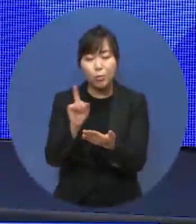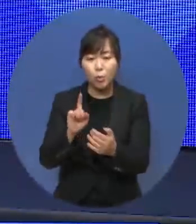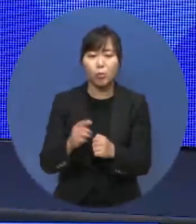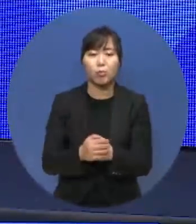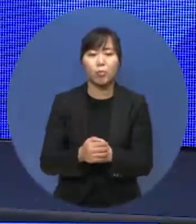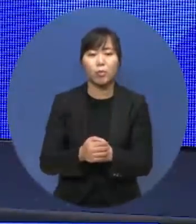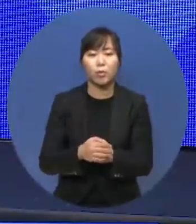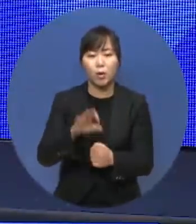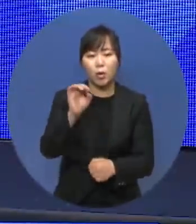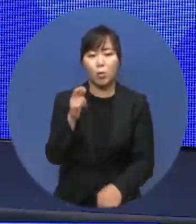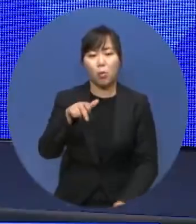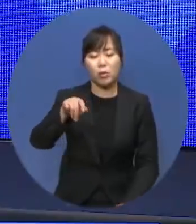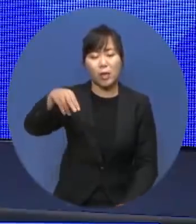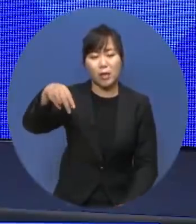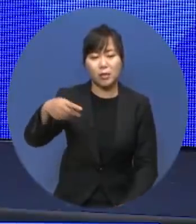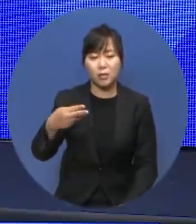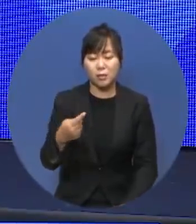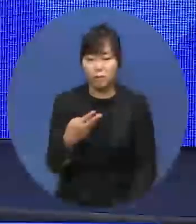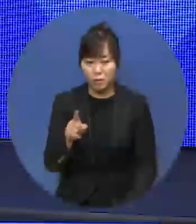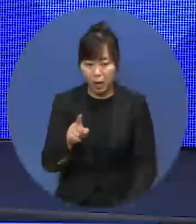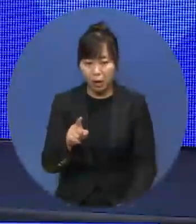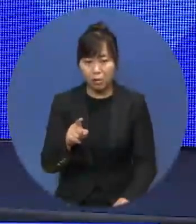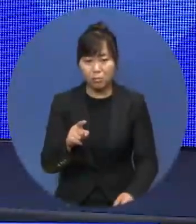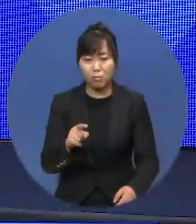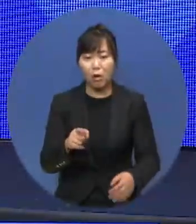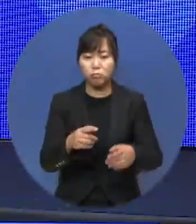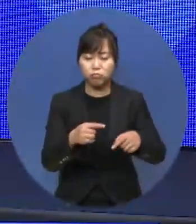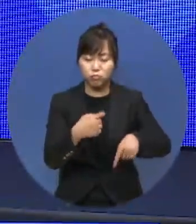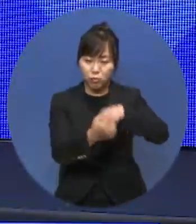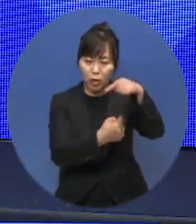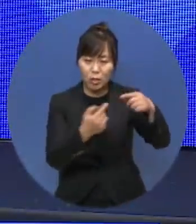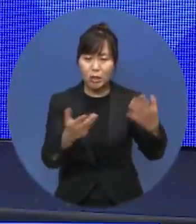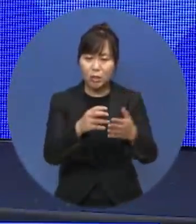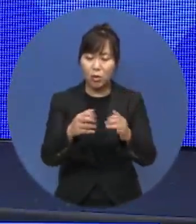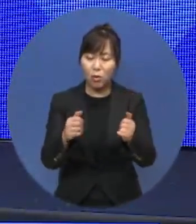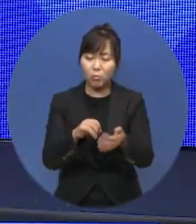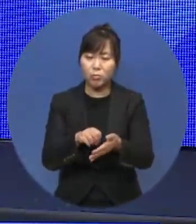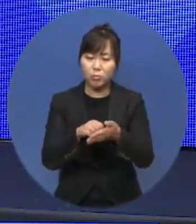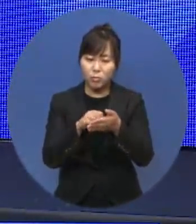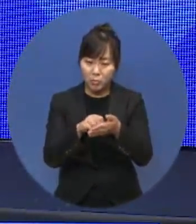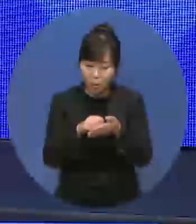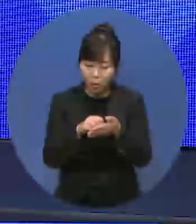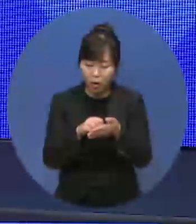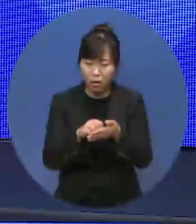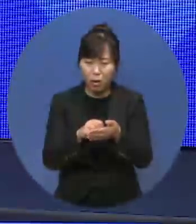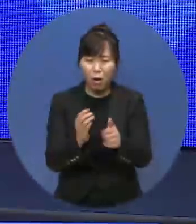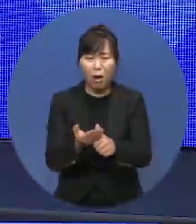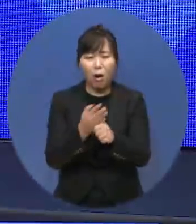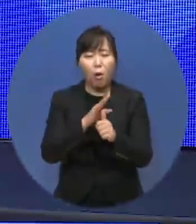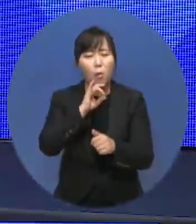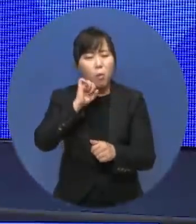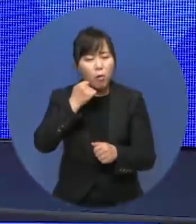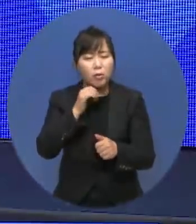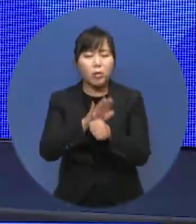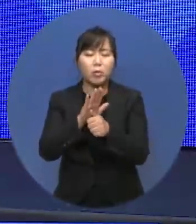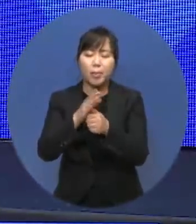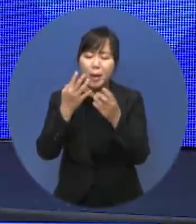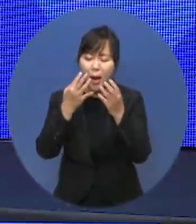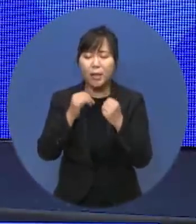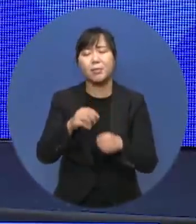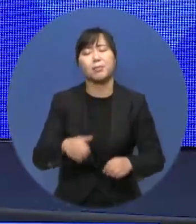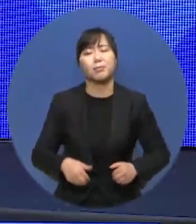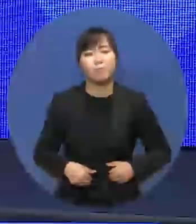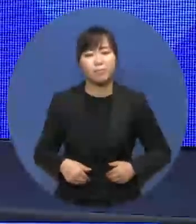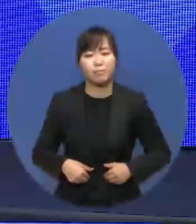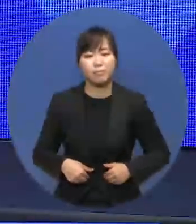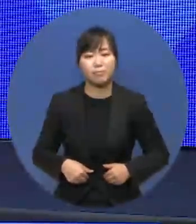뭐냐면 오케스트라 하나를 운영해서 직업인으로 양성한다는 거 참 고되고 어렵고 많은 지원이 있어야 되는 일인 것